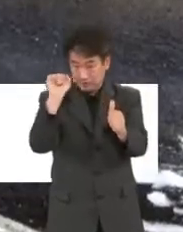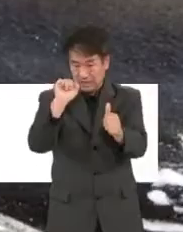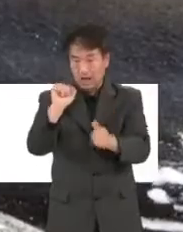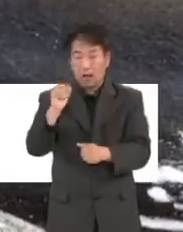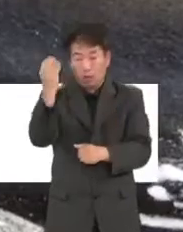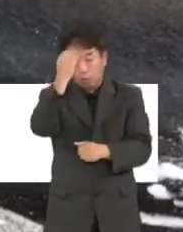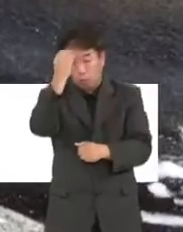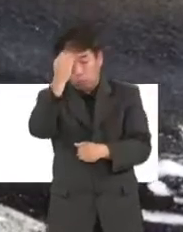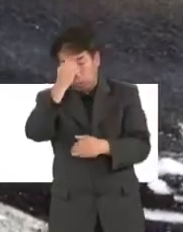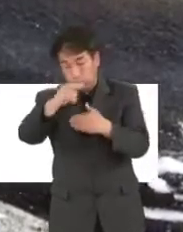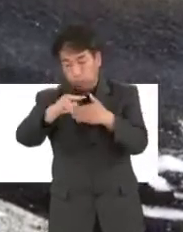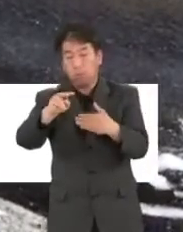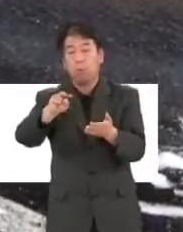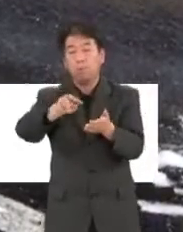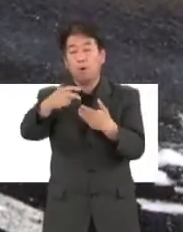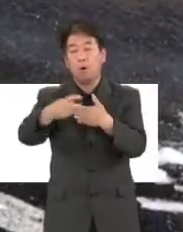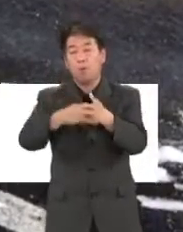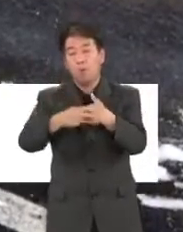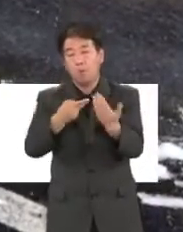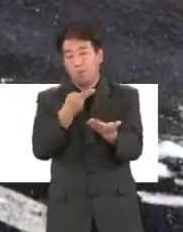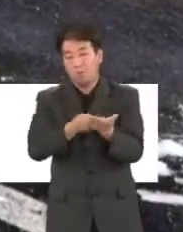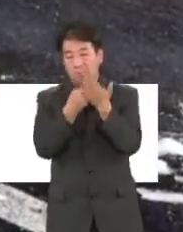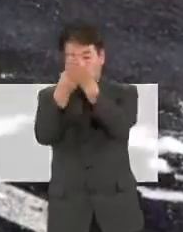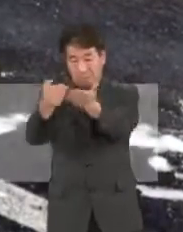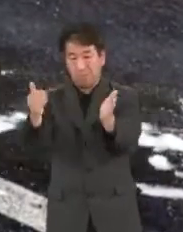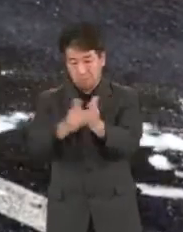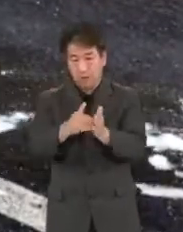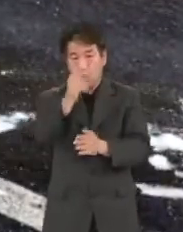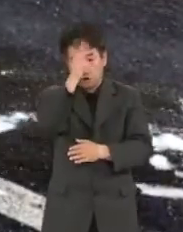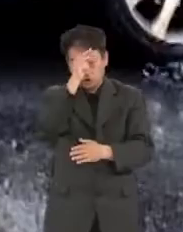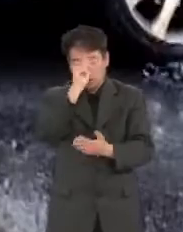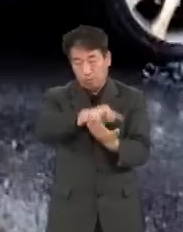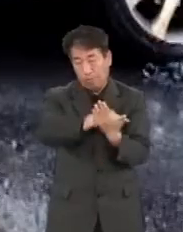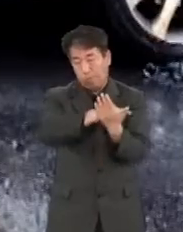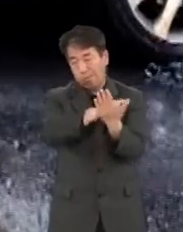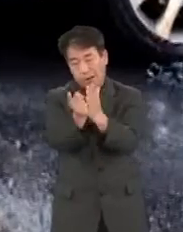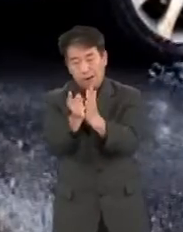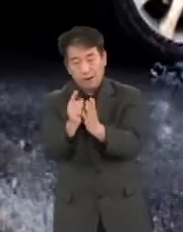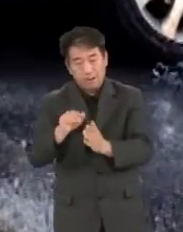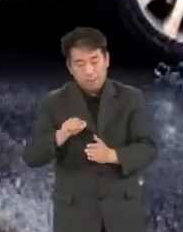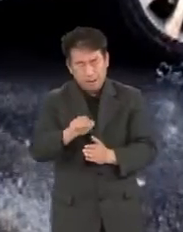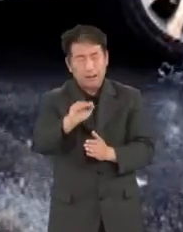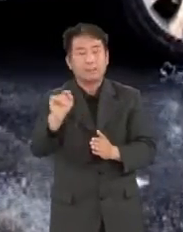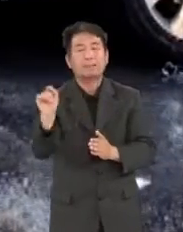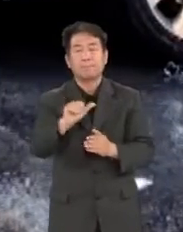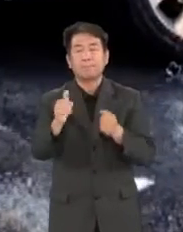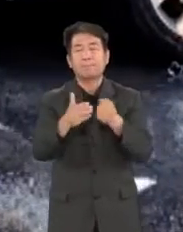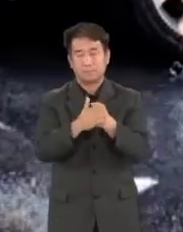운전자가 의식을 잃어 병원으로 옮겨졌으며 경찰은 과속으로 인한 사고 가능성을 조사 중입니다